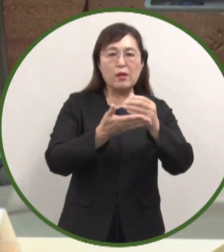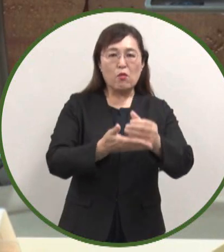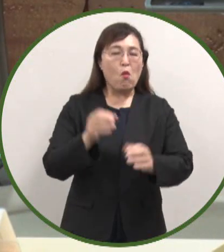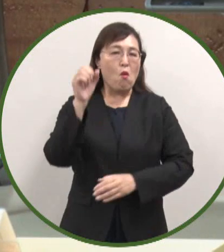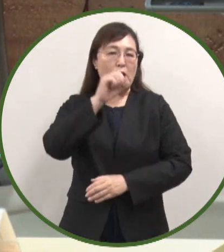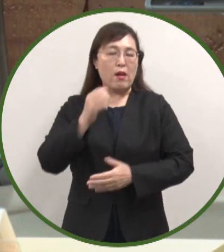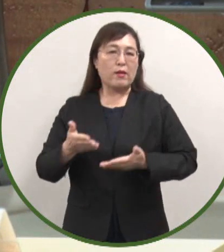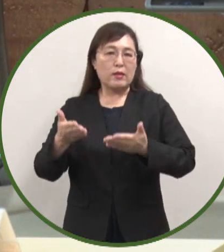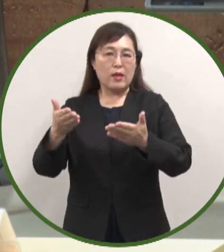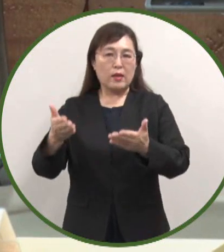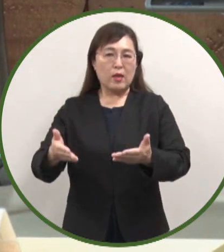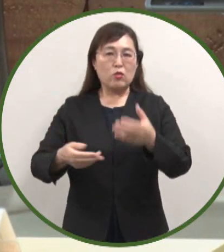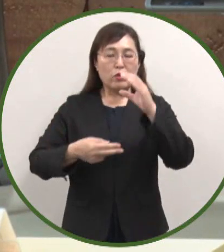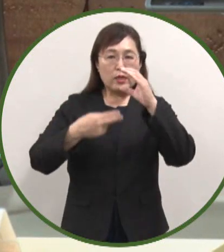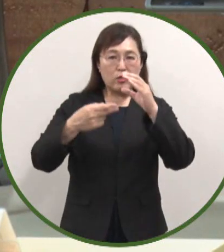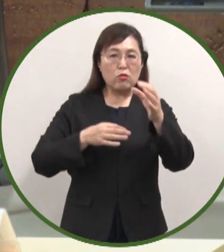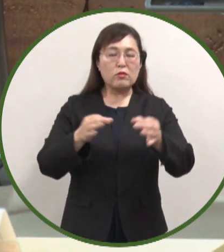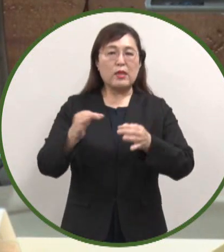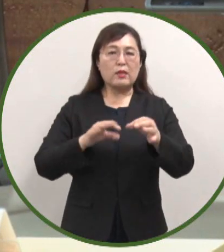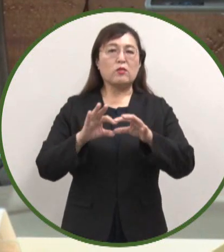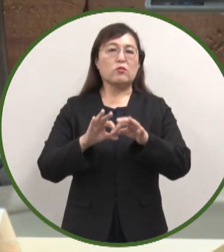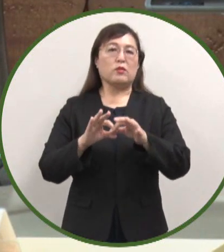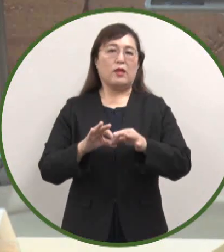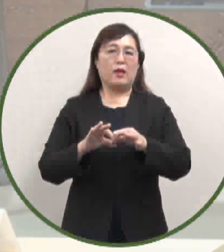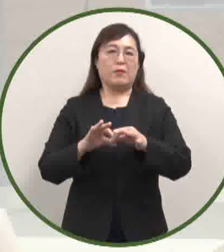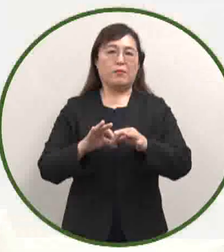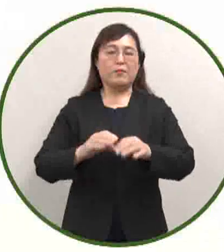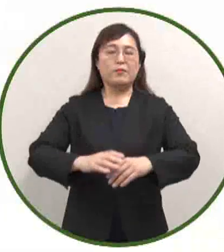供する飲食店等についてでございます。